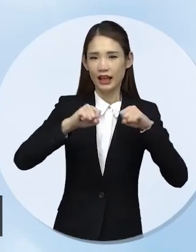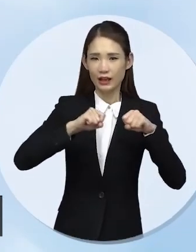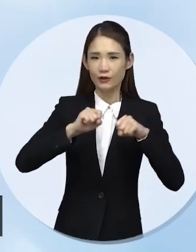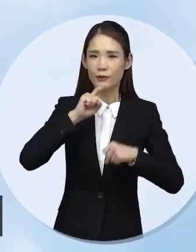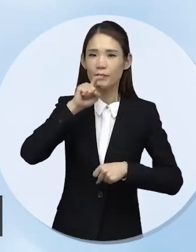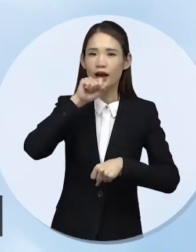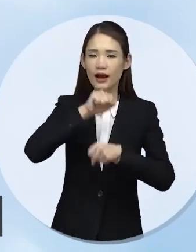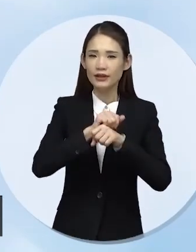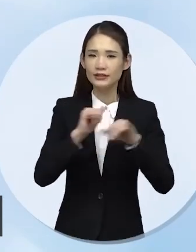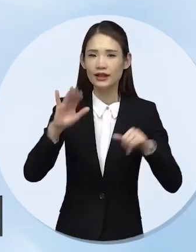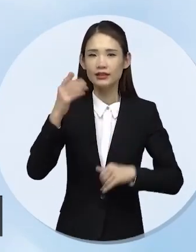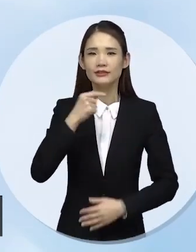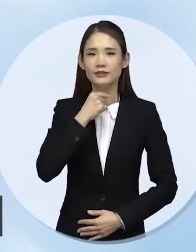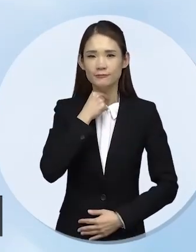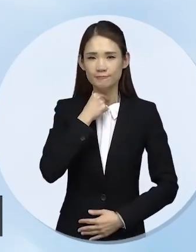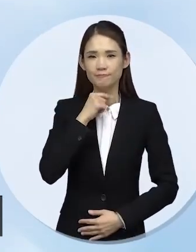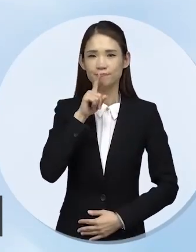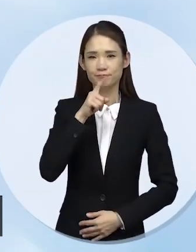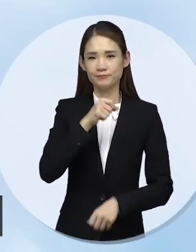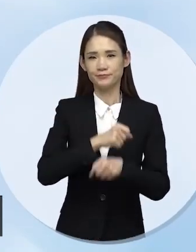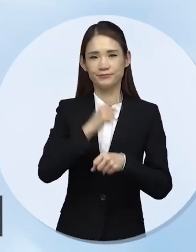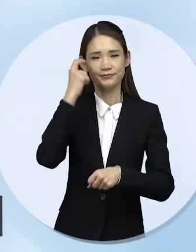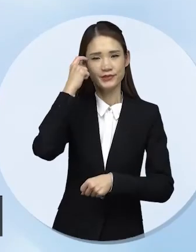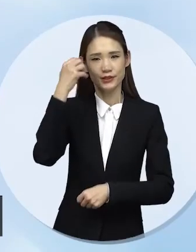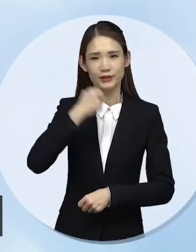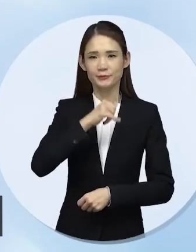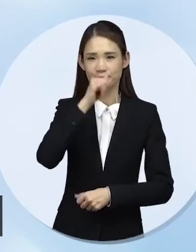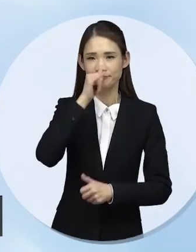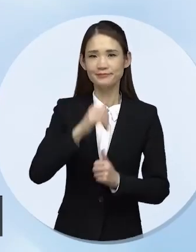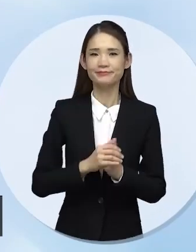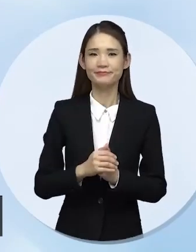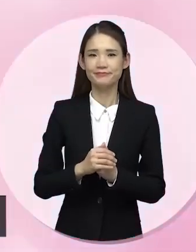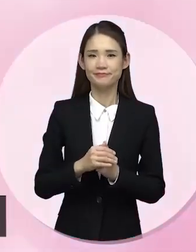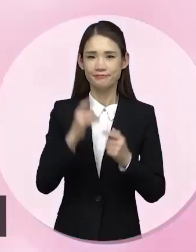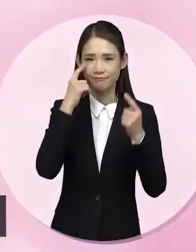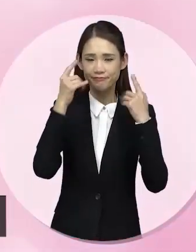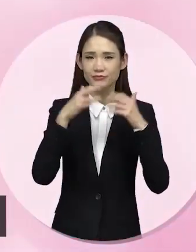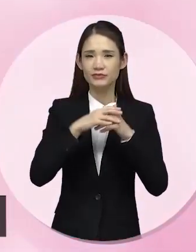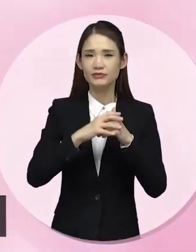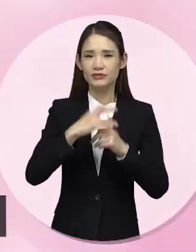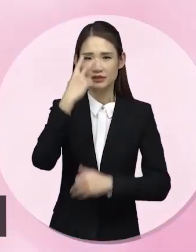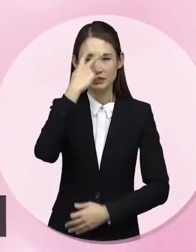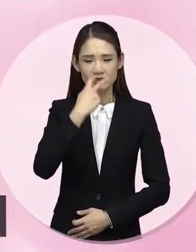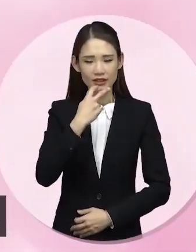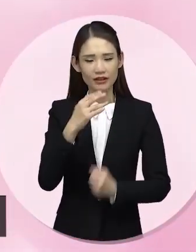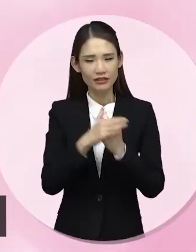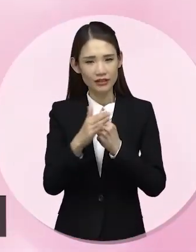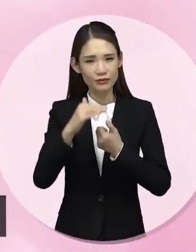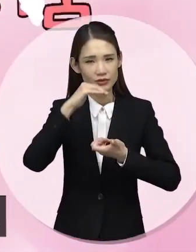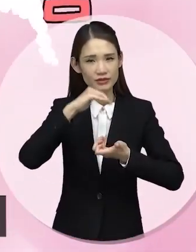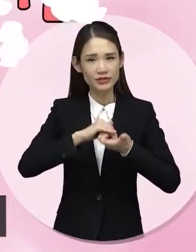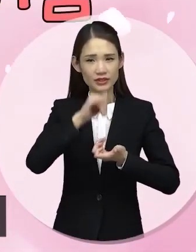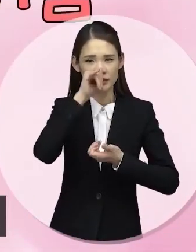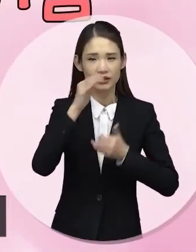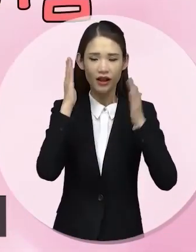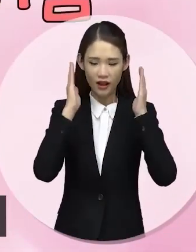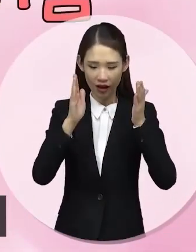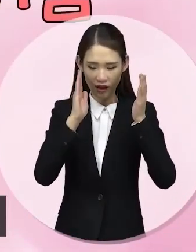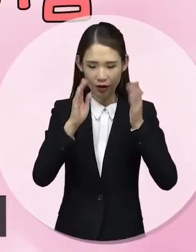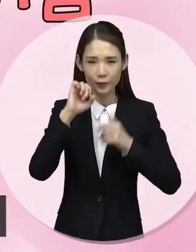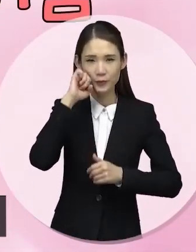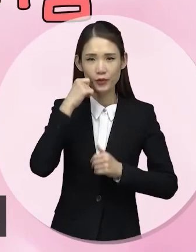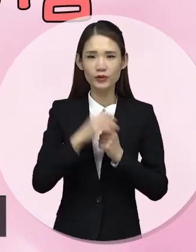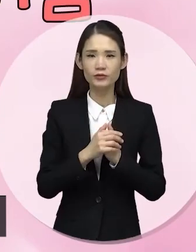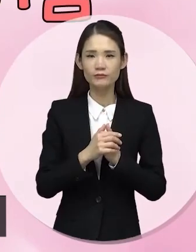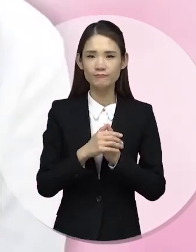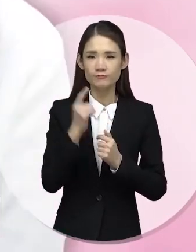늘 행동하고 말하는 사람이 되고 싶다라는 생각을 가지고 있습니다. 분명 시각적인 제약 때문에 학업에 있어서